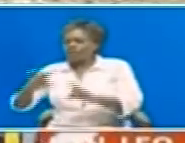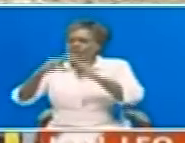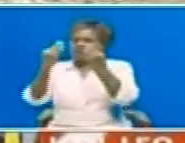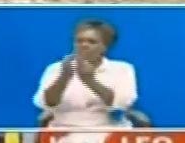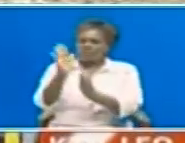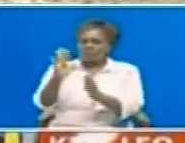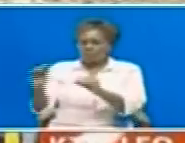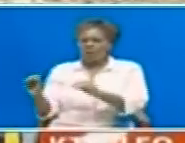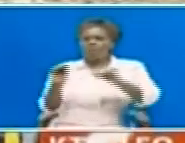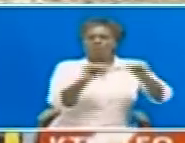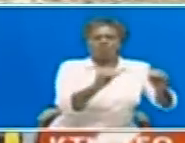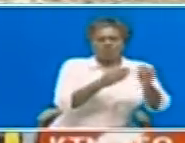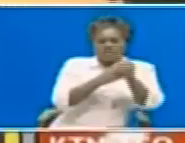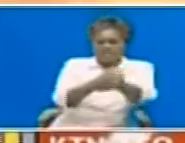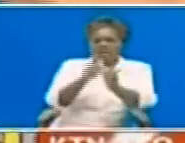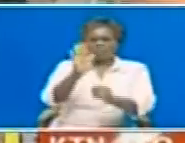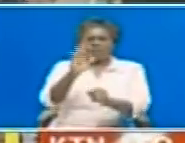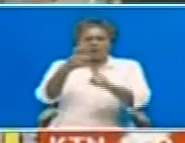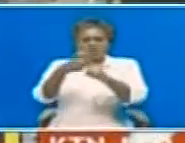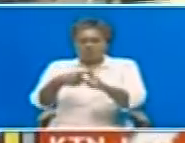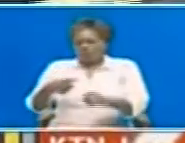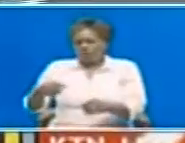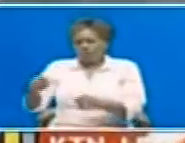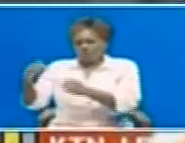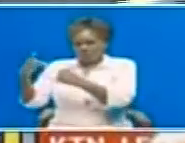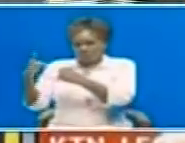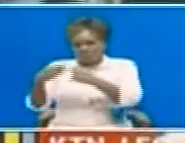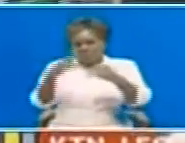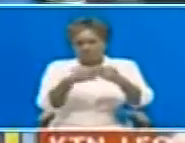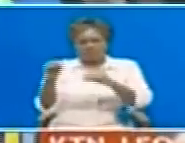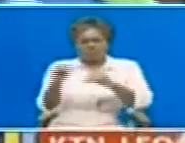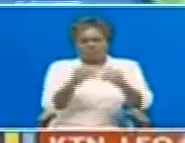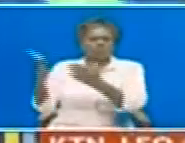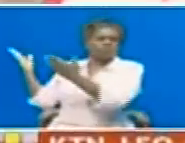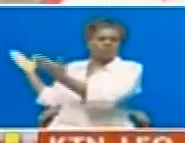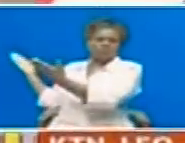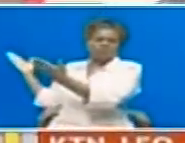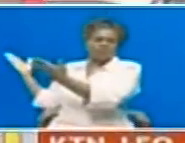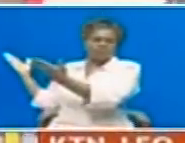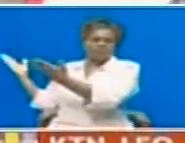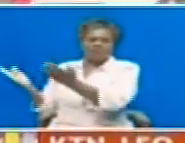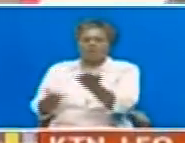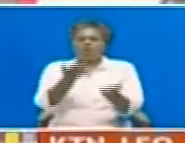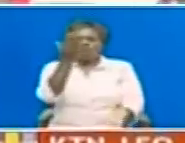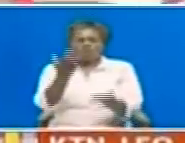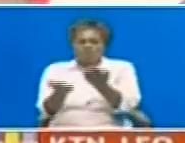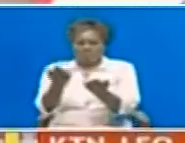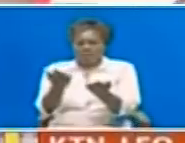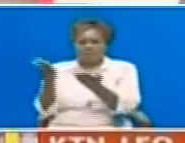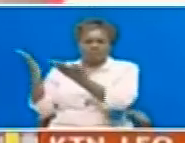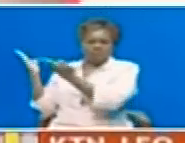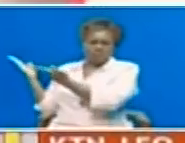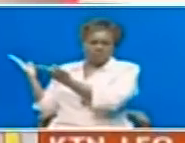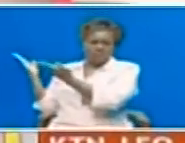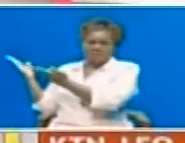zao waliohamishwa na viongozi wao kutoka eneo la Olympic na kuletwa kuishi hapa. Nikilinganisha pale na hapa,